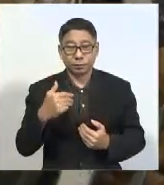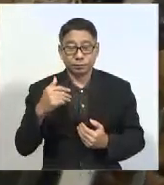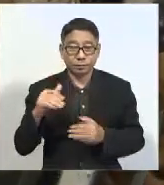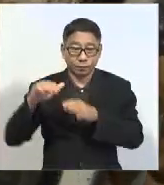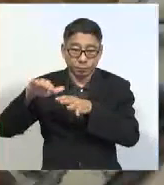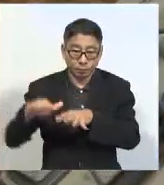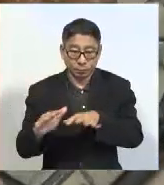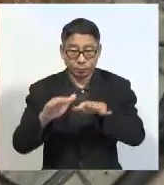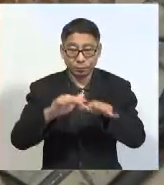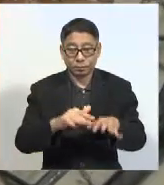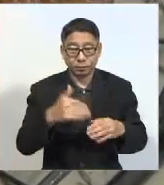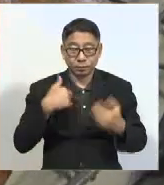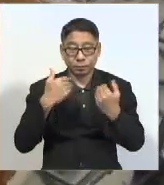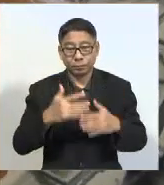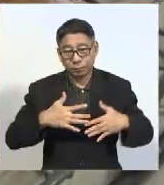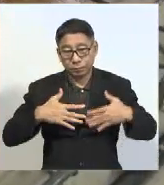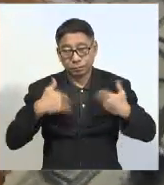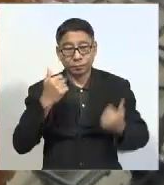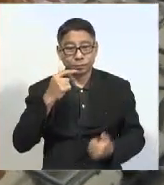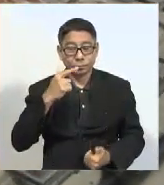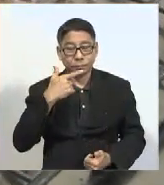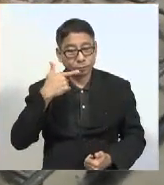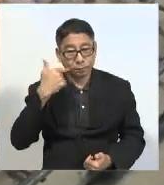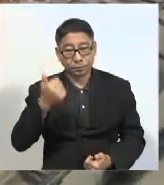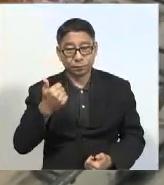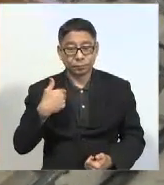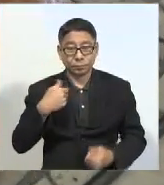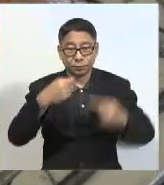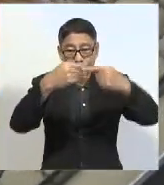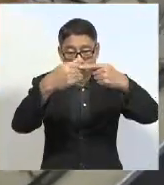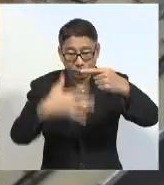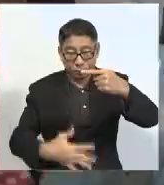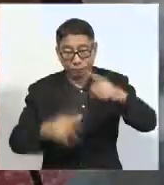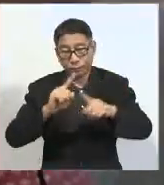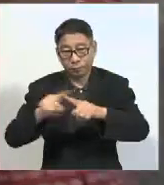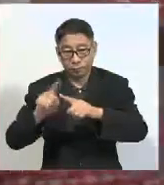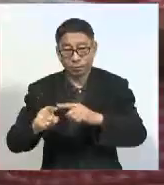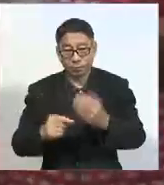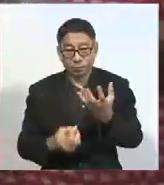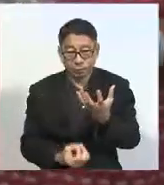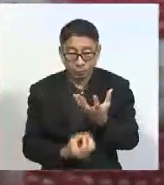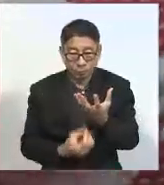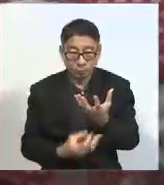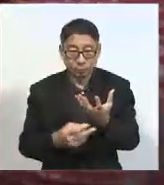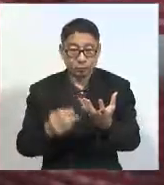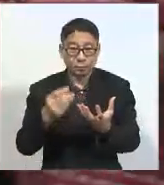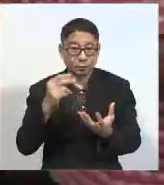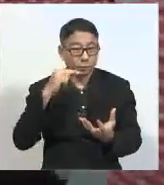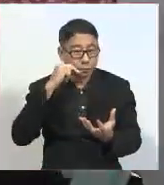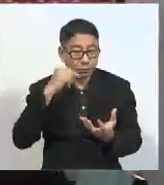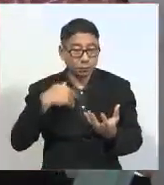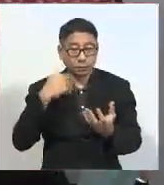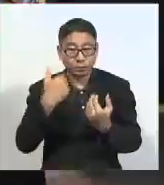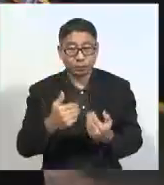ปากอ่าวเพลิดเพลินกับเมนูต่างๆนะคะมีเมนูอะไรบ้างคุณนิชา โอ้โหทั้งข้าวต้มปลาทูส้มตำปล